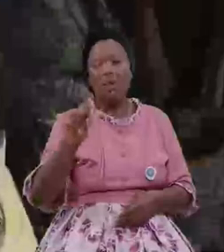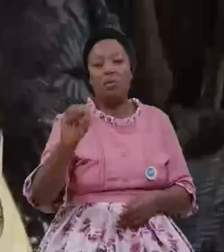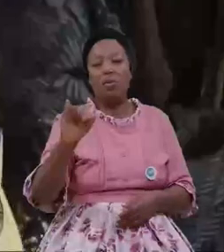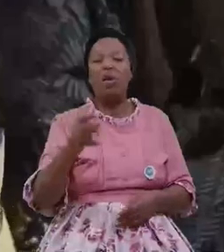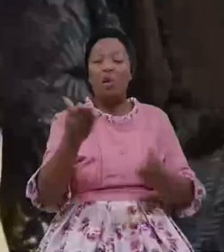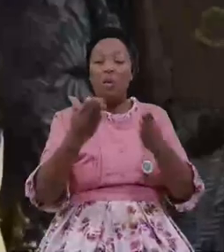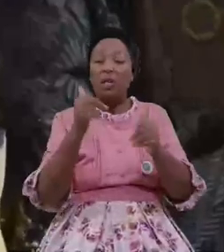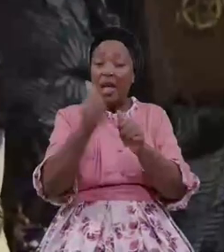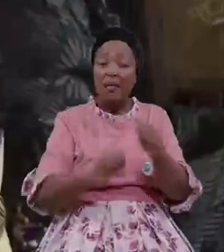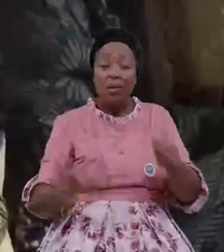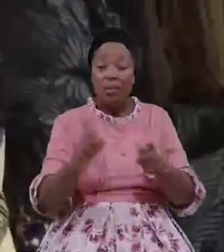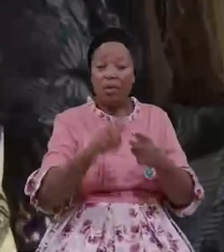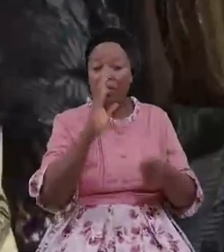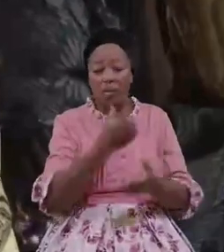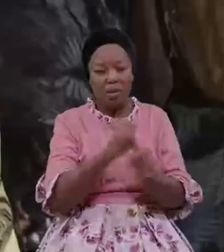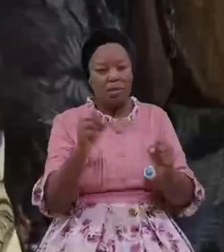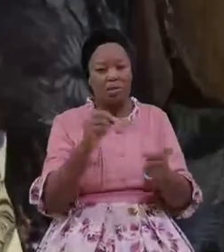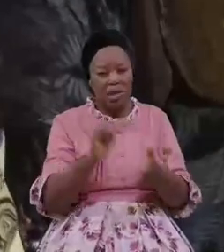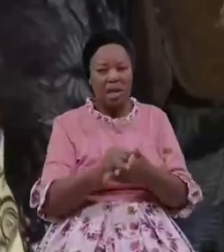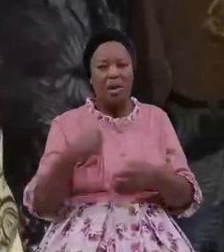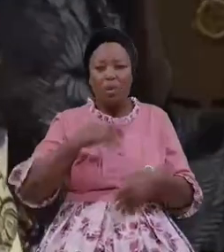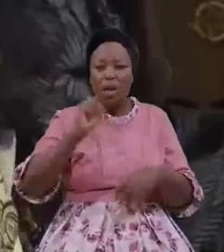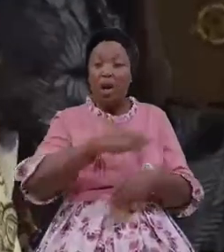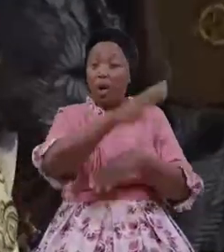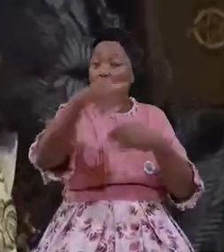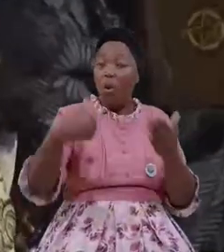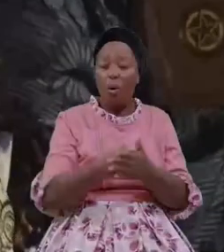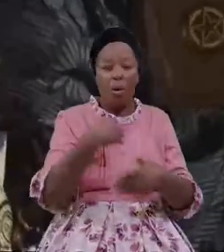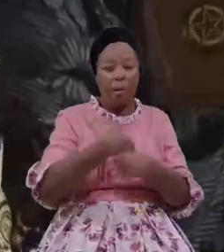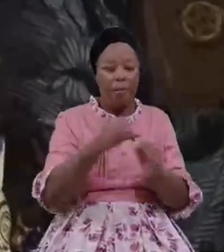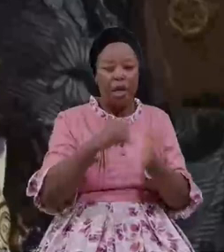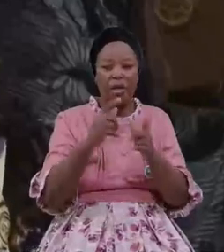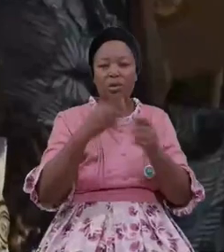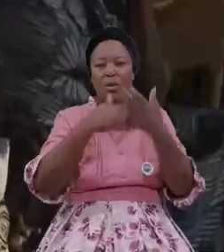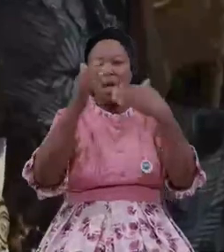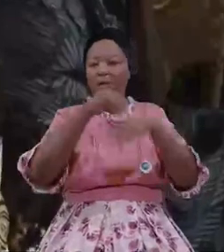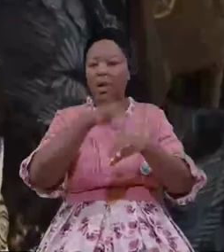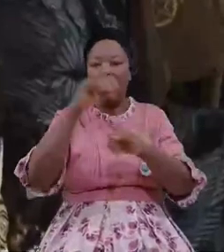get their data don't cancel the F because this night